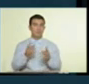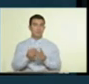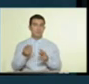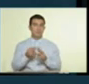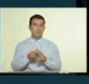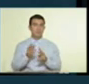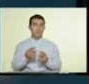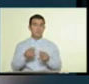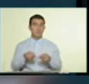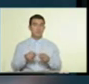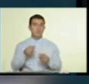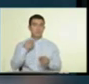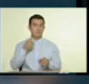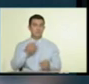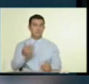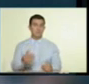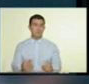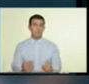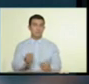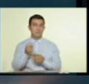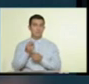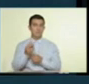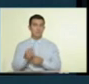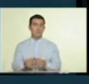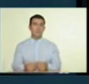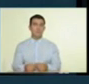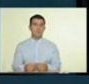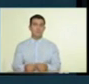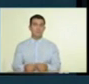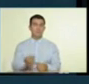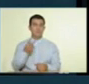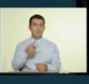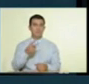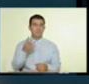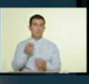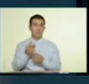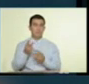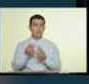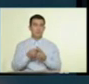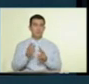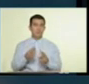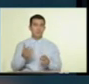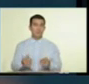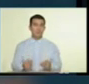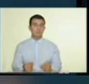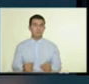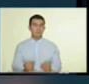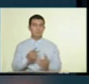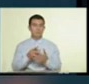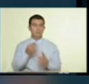bo'lamiz ma'lum ko'paytuvchiga 12 ga. 24 ni 12 ga bo'lsak y